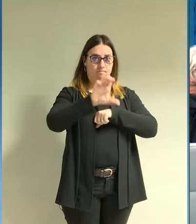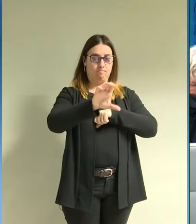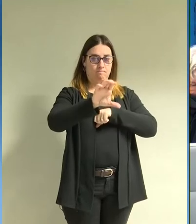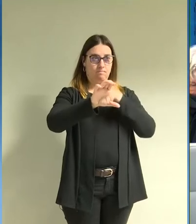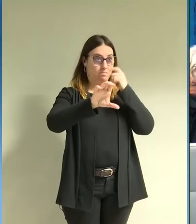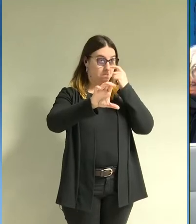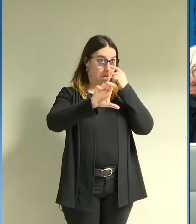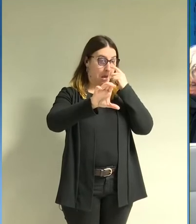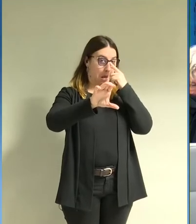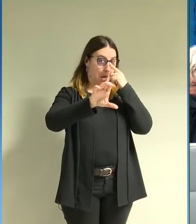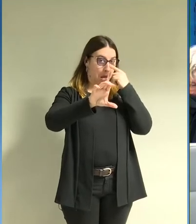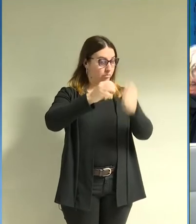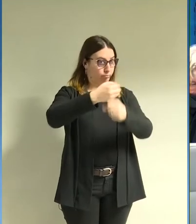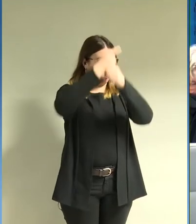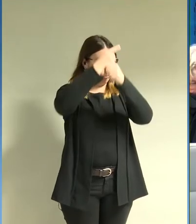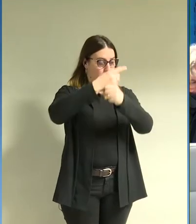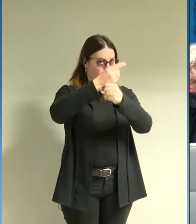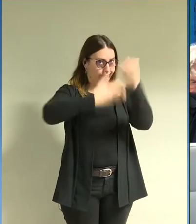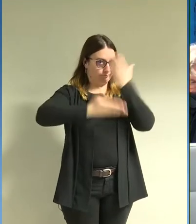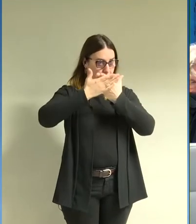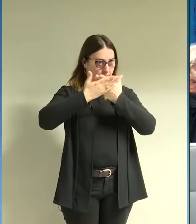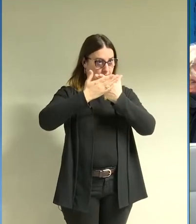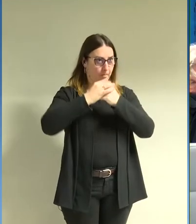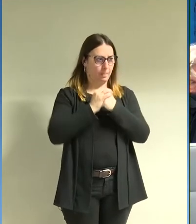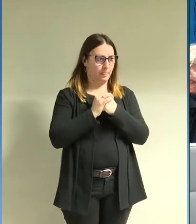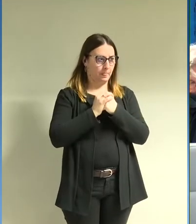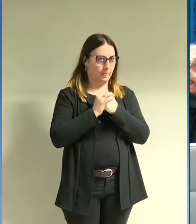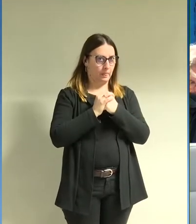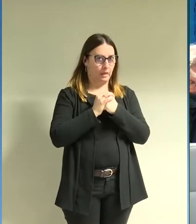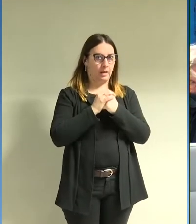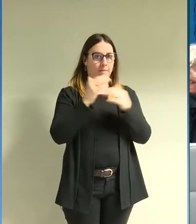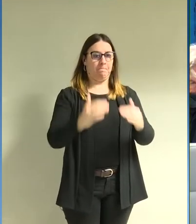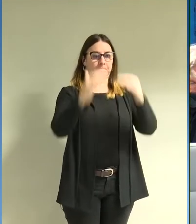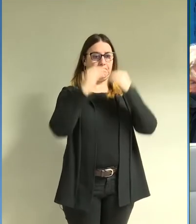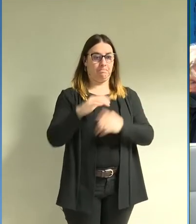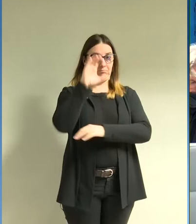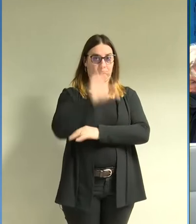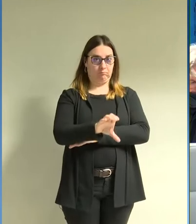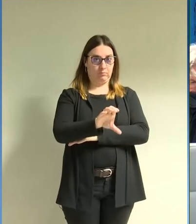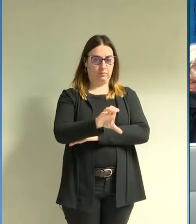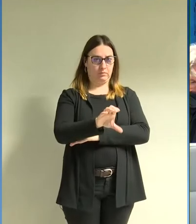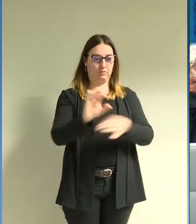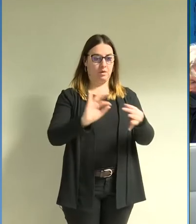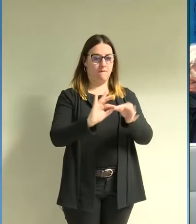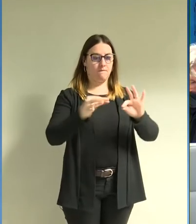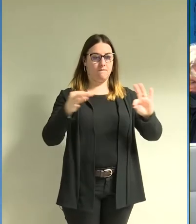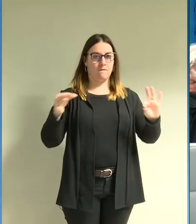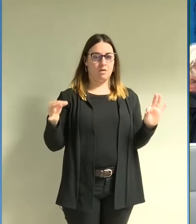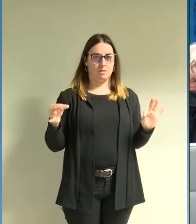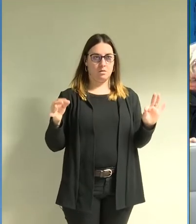d'actualité au sein du paragraphe suivant il ya une phrase qui